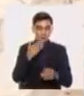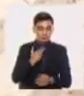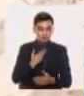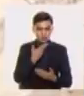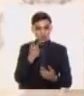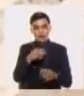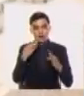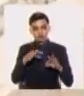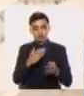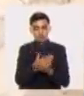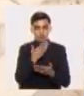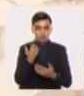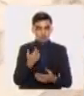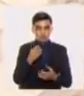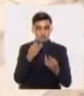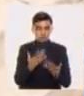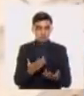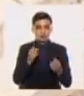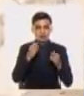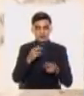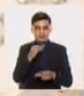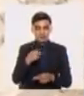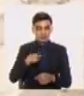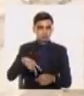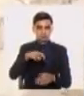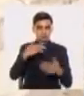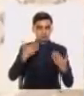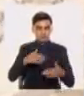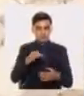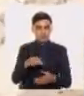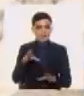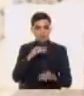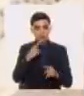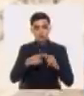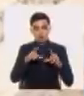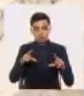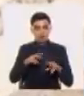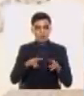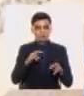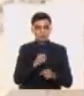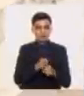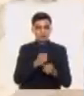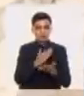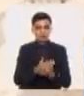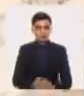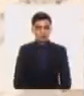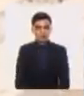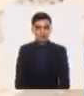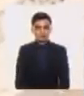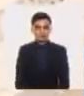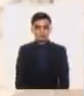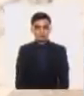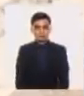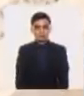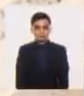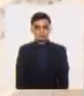на это разрешение. Все оказалось куда проще. Я обошел. Так делают и другие. Нургали Карабаев, Думан